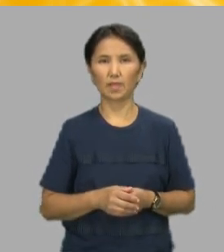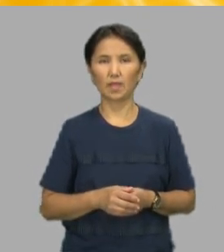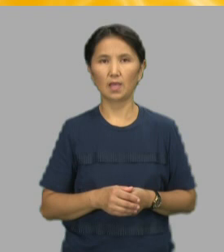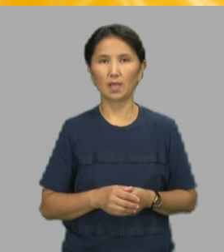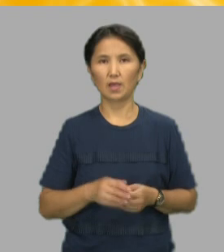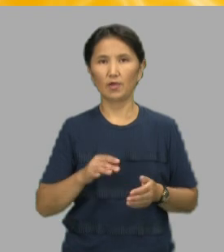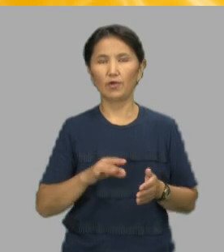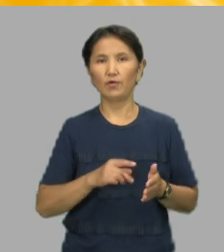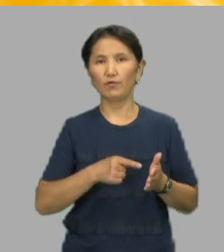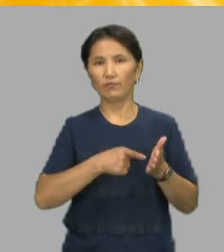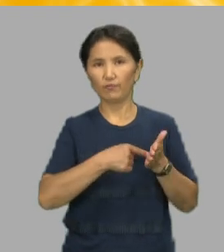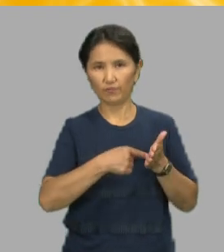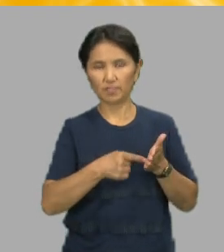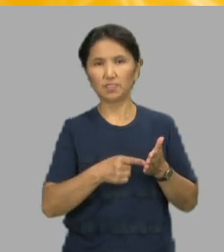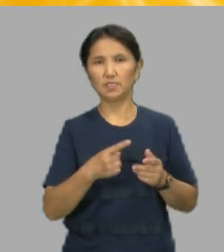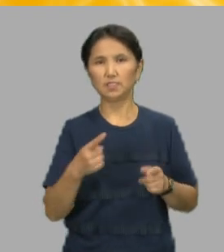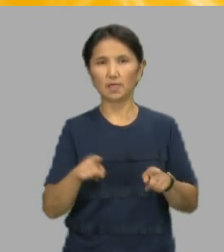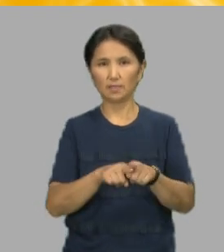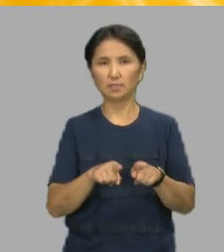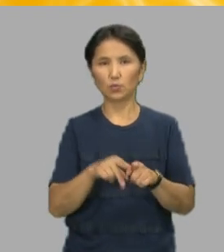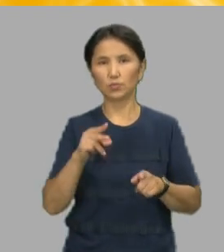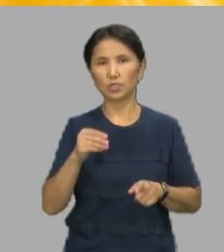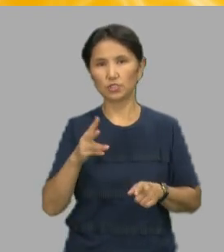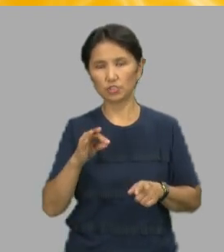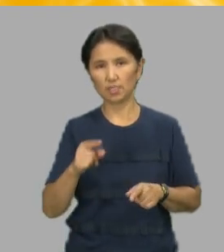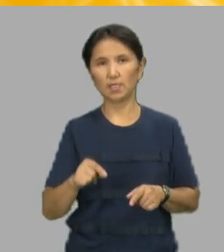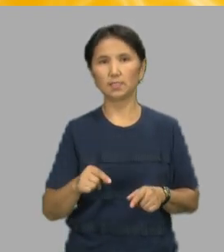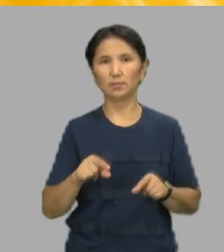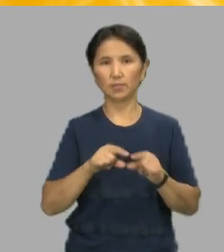Выделите однородные члены предложения.